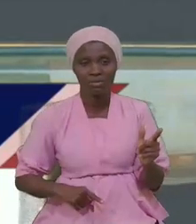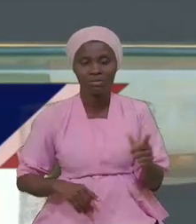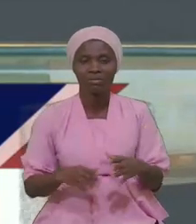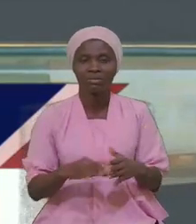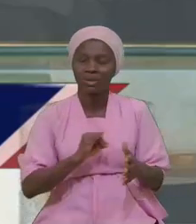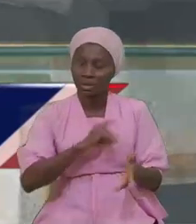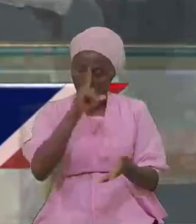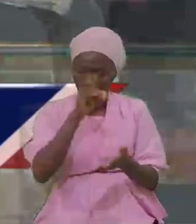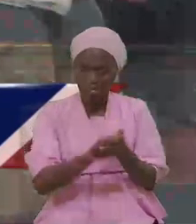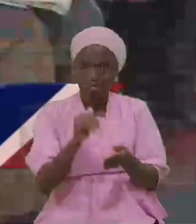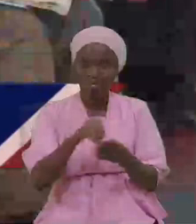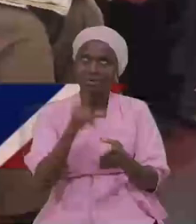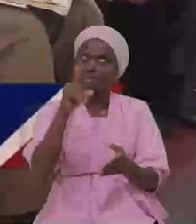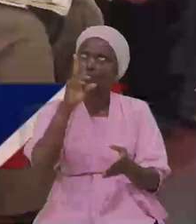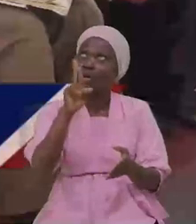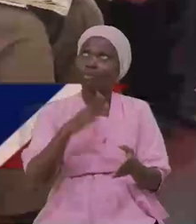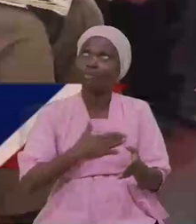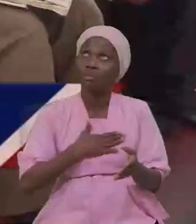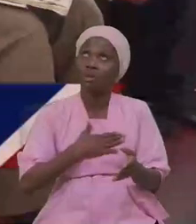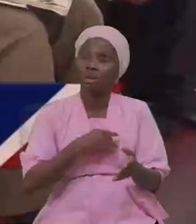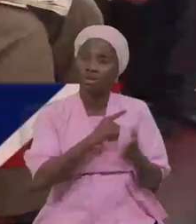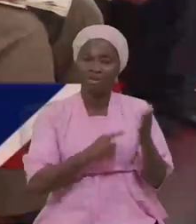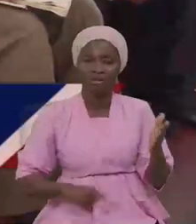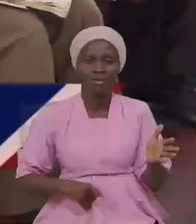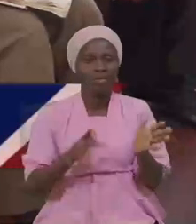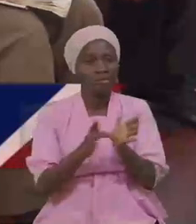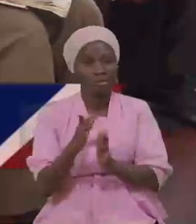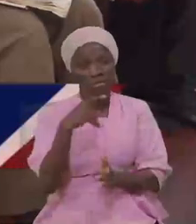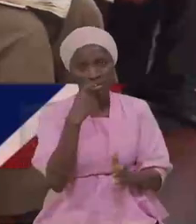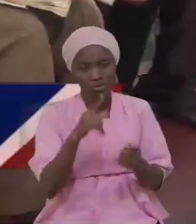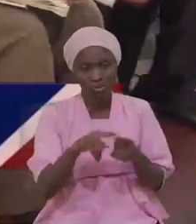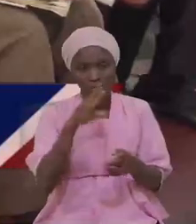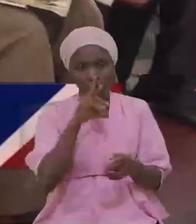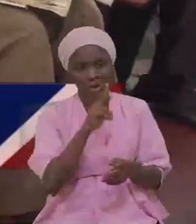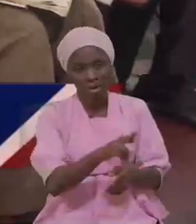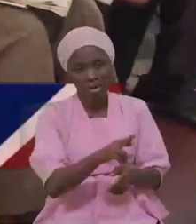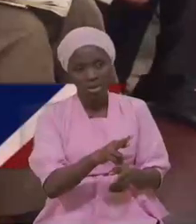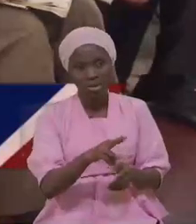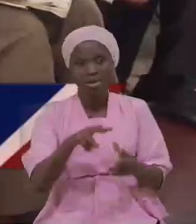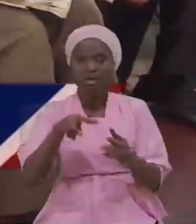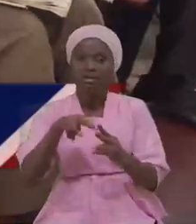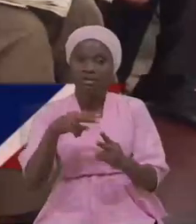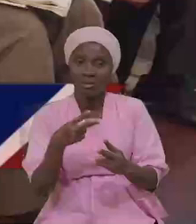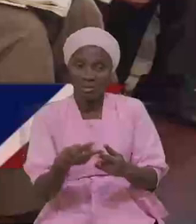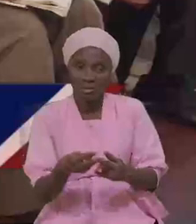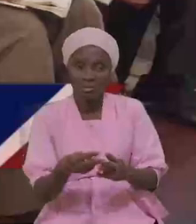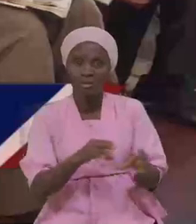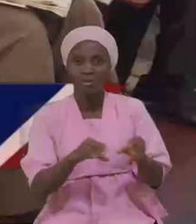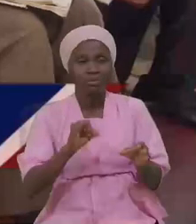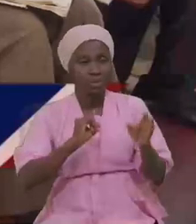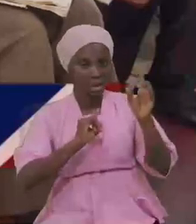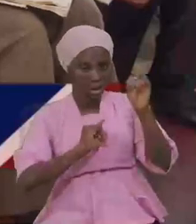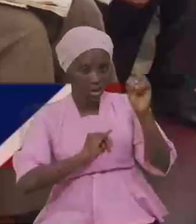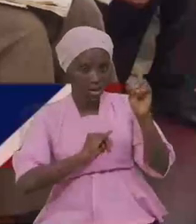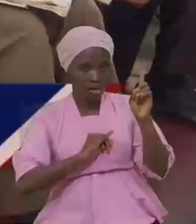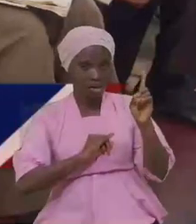es mon Seigneur. » Et Jésus lui dit, je ne te condamne pas non